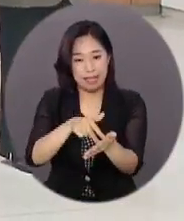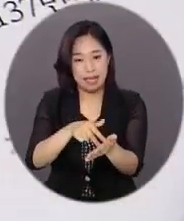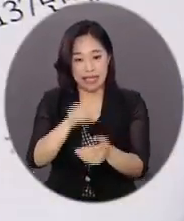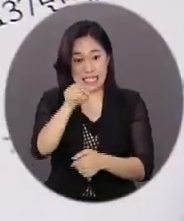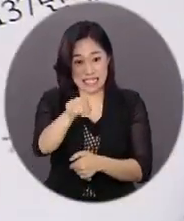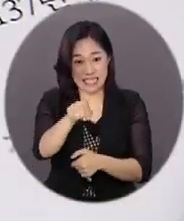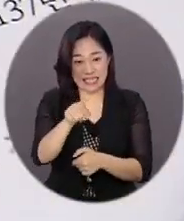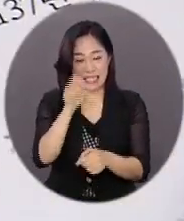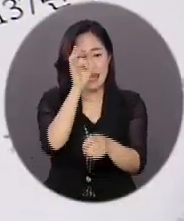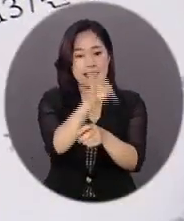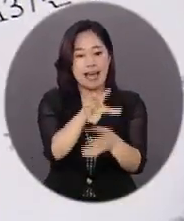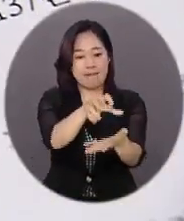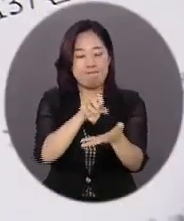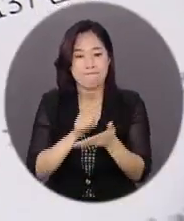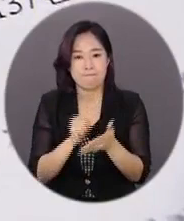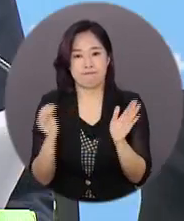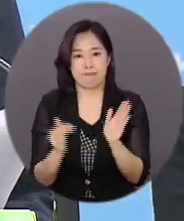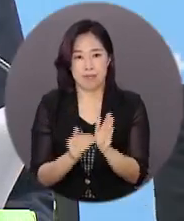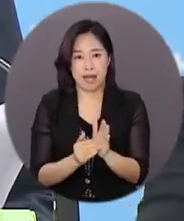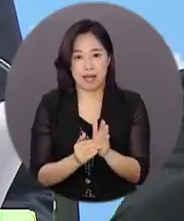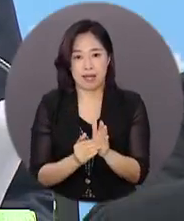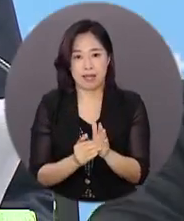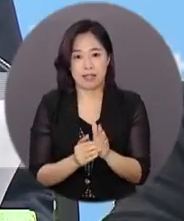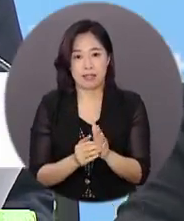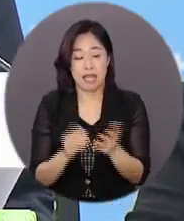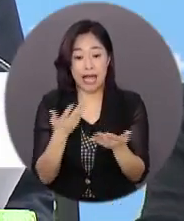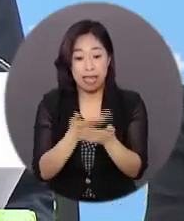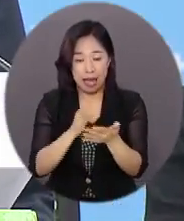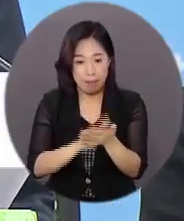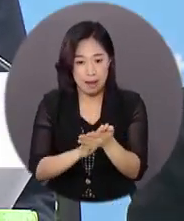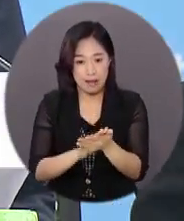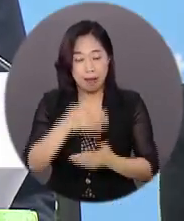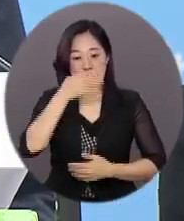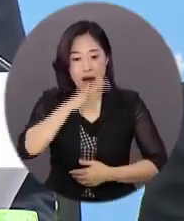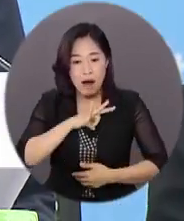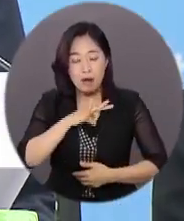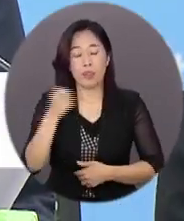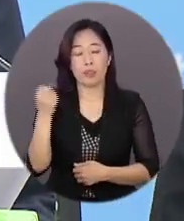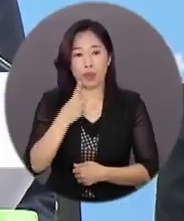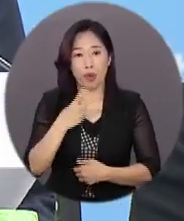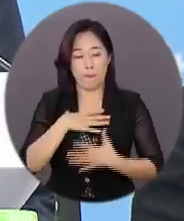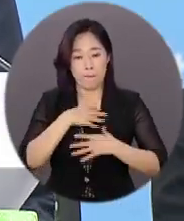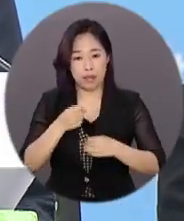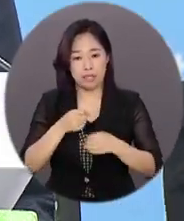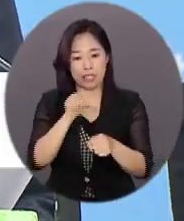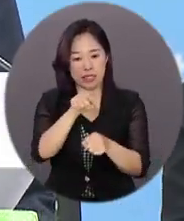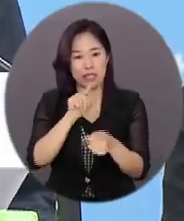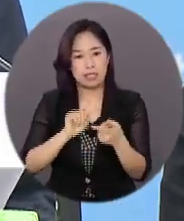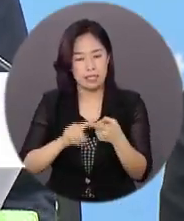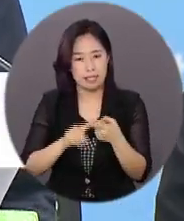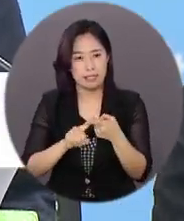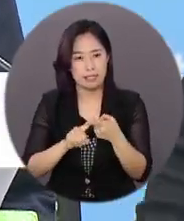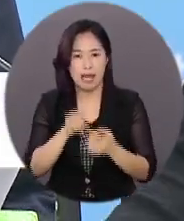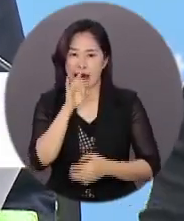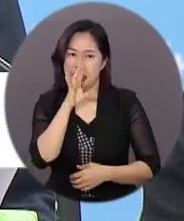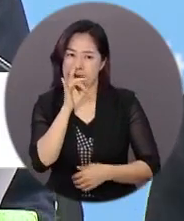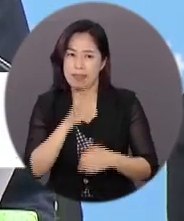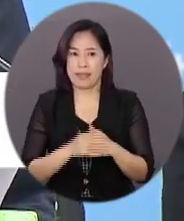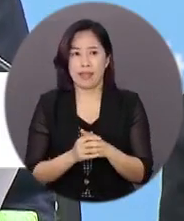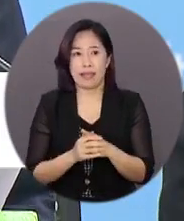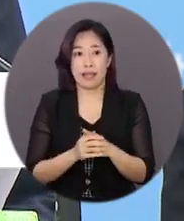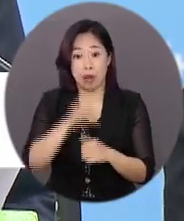호텔을 사들이기로 합니다. 개발 이익이나 편의성 제고를 위해 무등산을 훼손해서는 안 된다는 광주